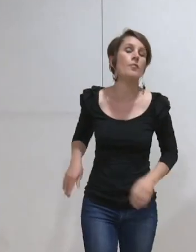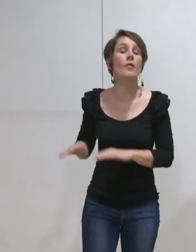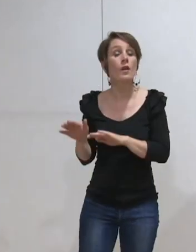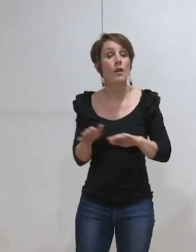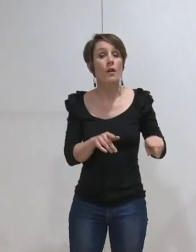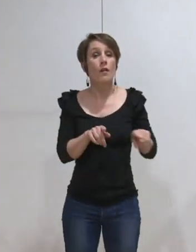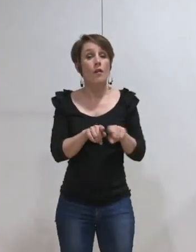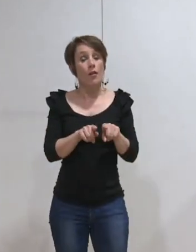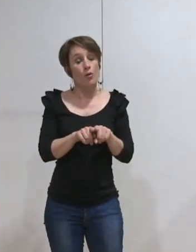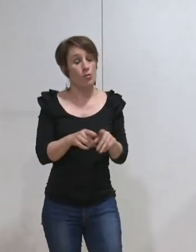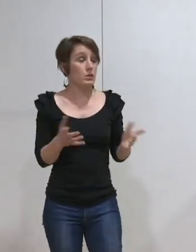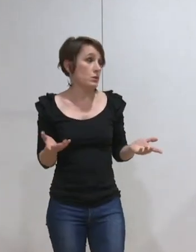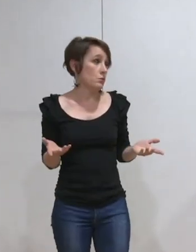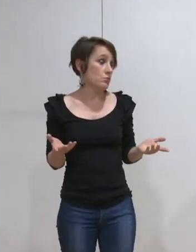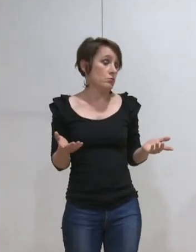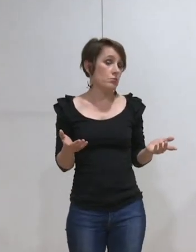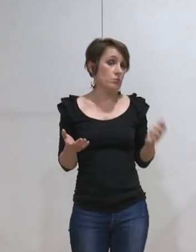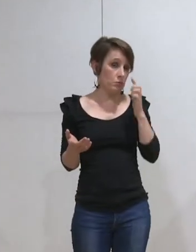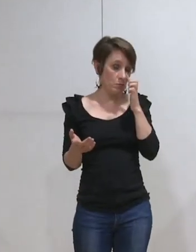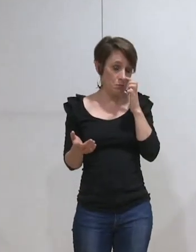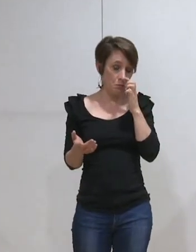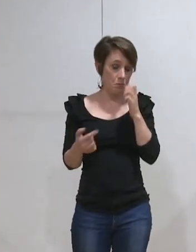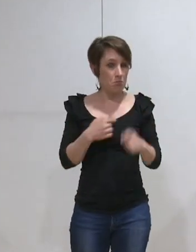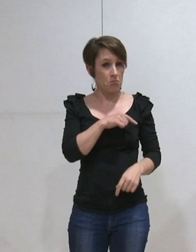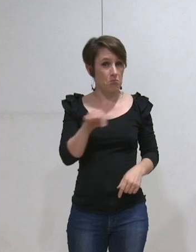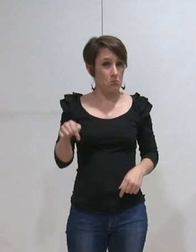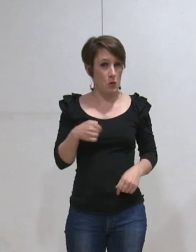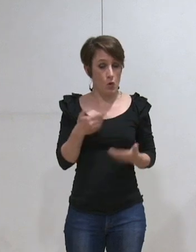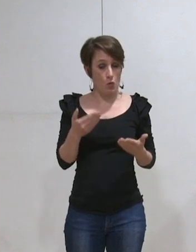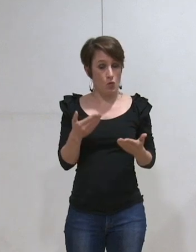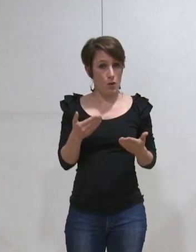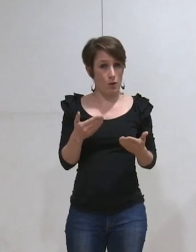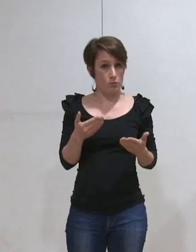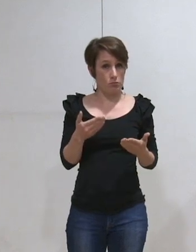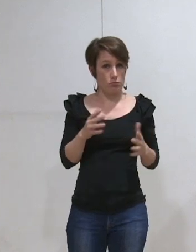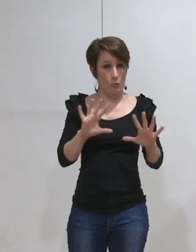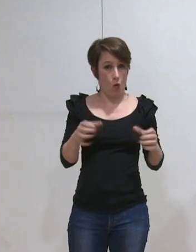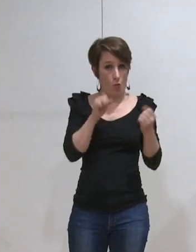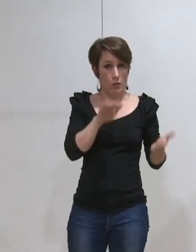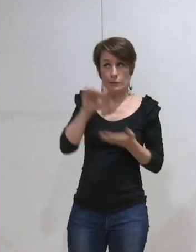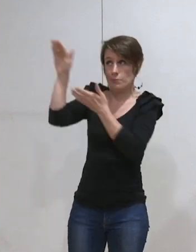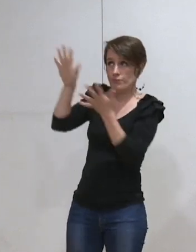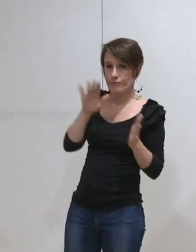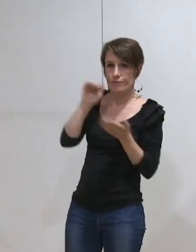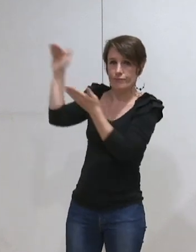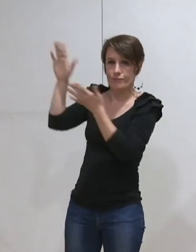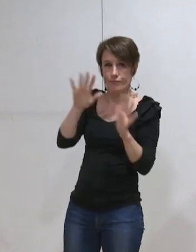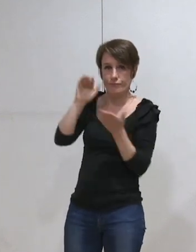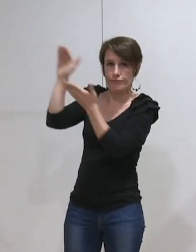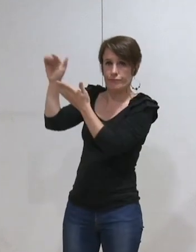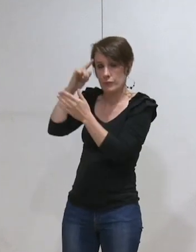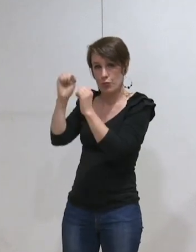sommes là en train de d'alimenter une structure qui à l'heure qu'il est a toujours été dans l'incapacité